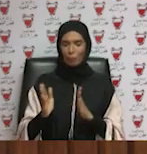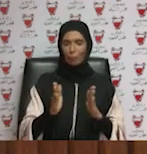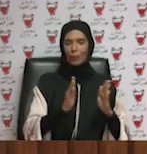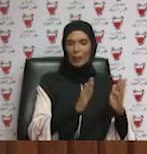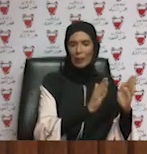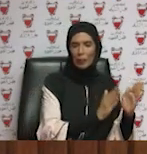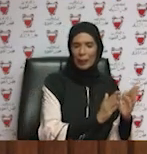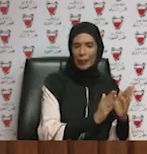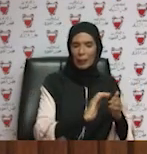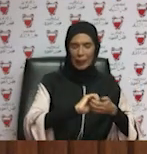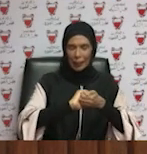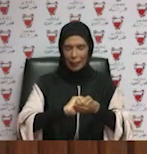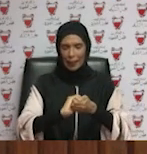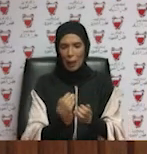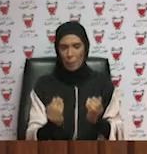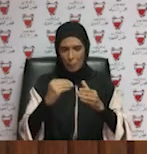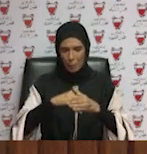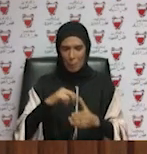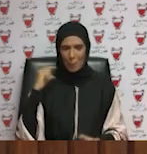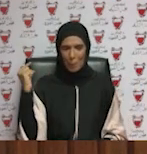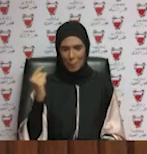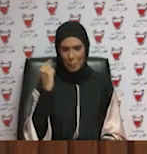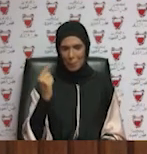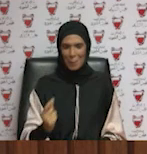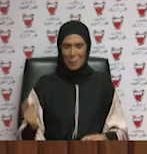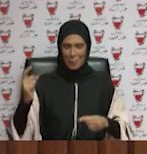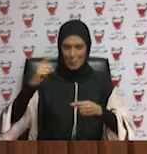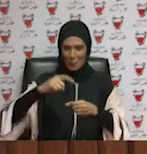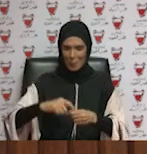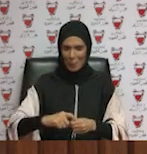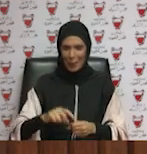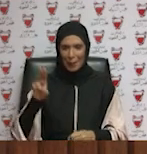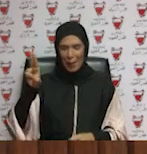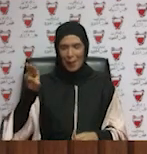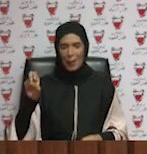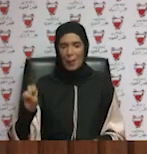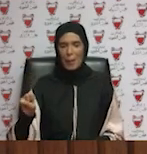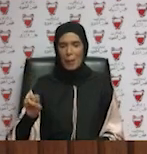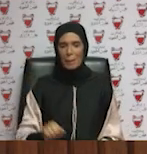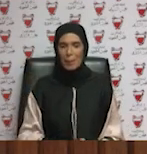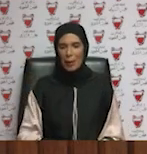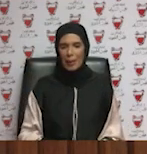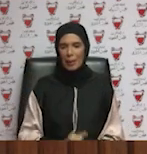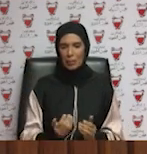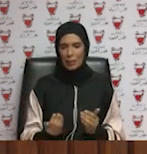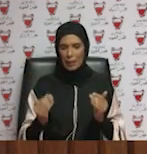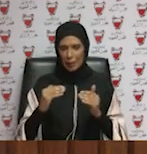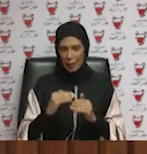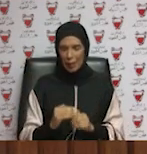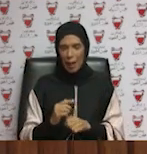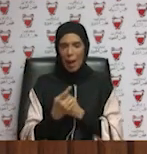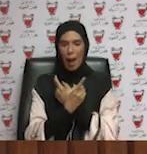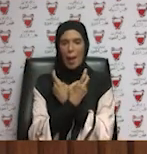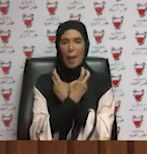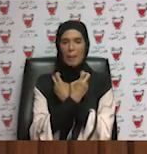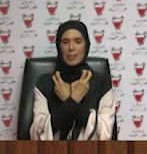الاتحاد البرلماني الدولي وبالتعاون مع الأمم المتحدة وبرلمان النمسا.